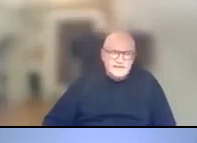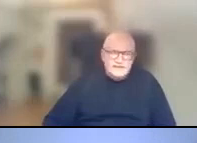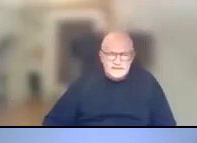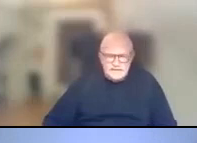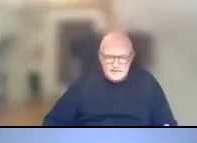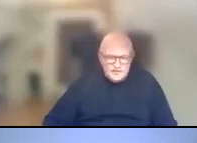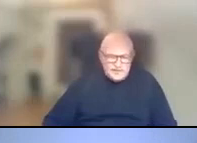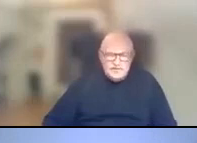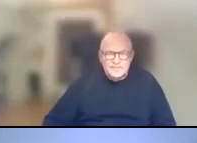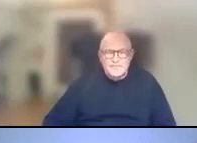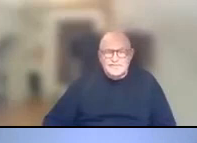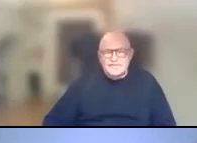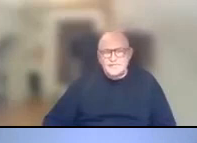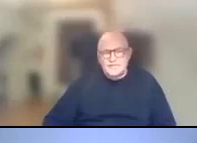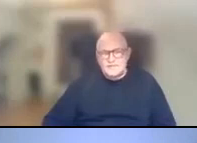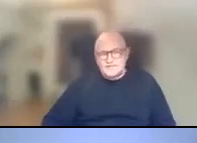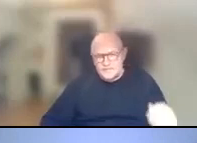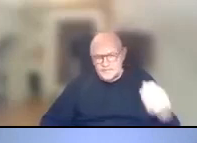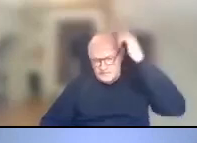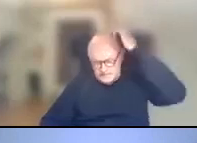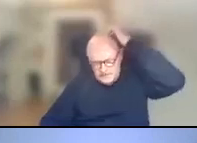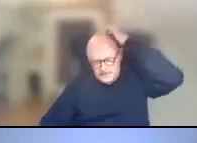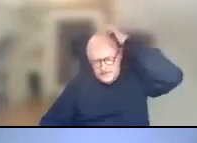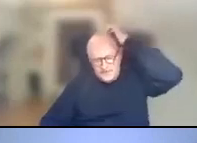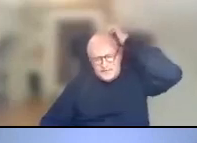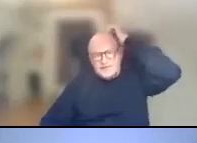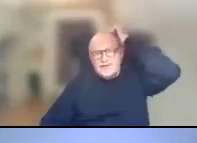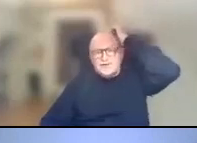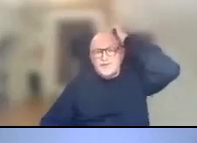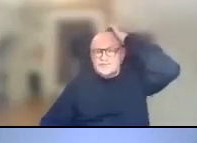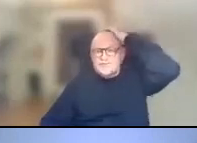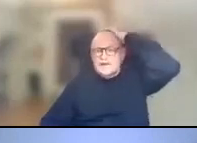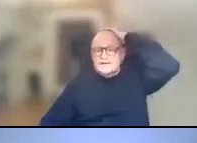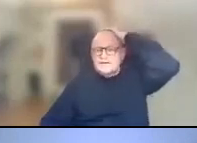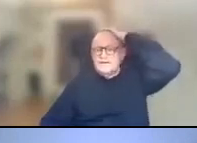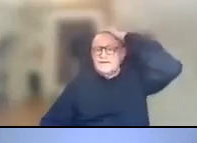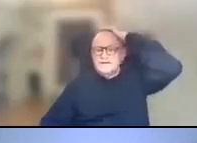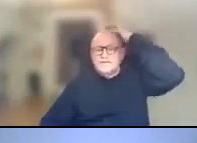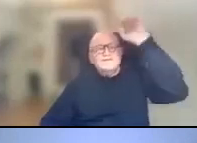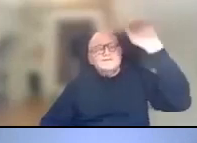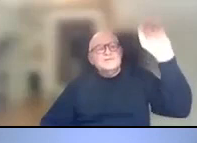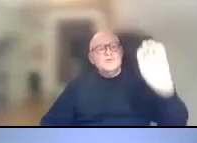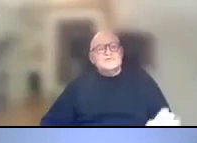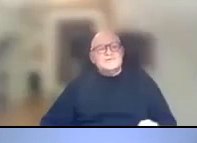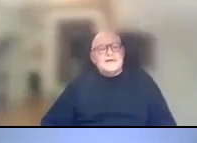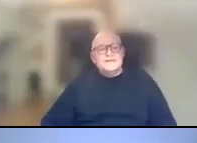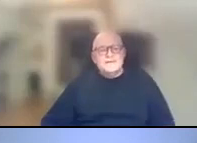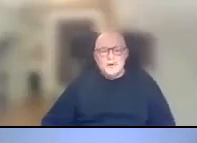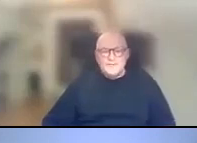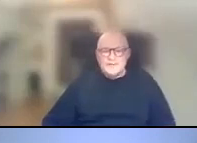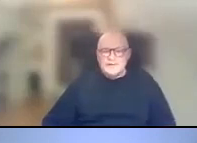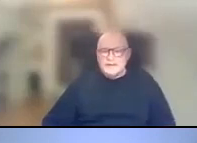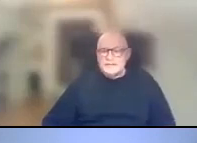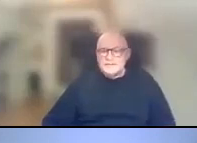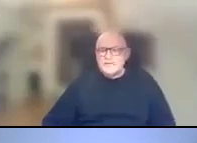überwiegende Teil der Täter in Deutschland, eben wie gesagt nur Nils Högel nicht, nimmt für sich in Anspruch, aus Mitleid mit den sinnlos